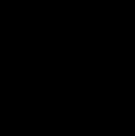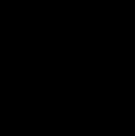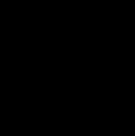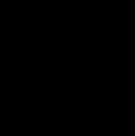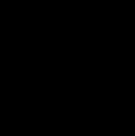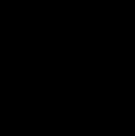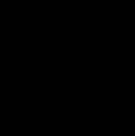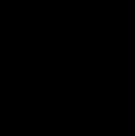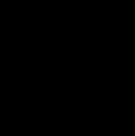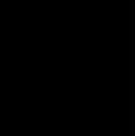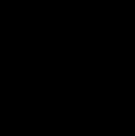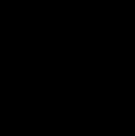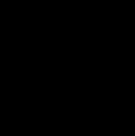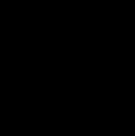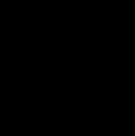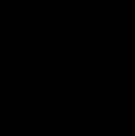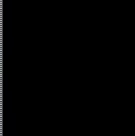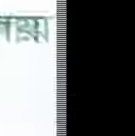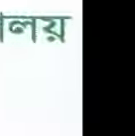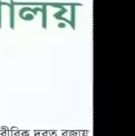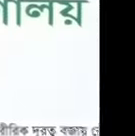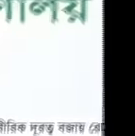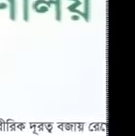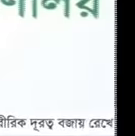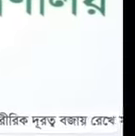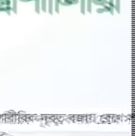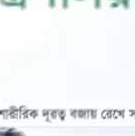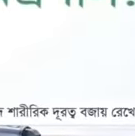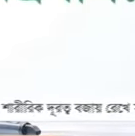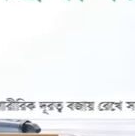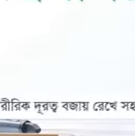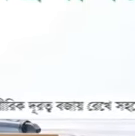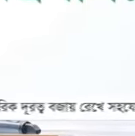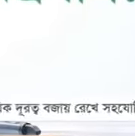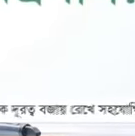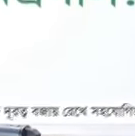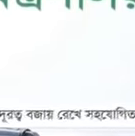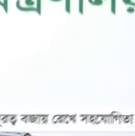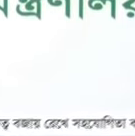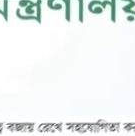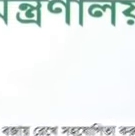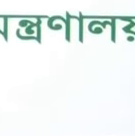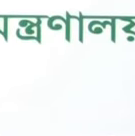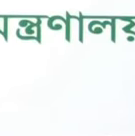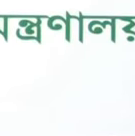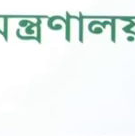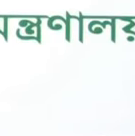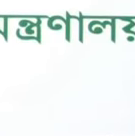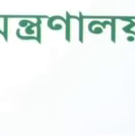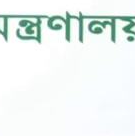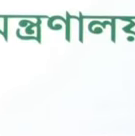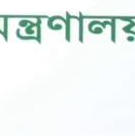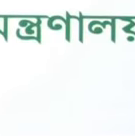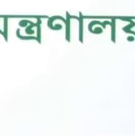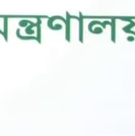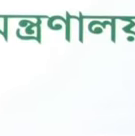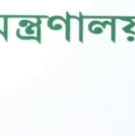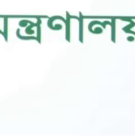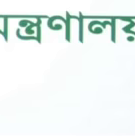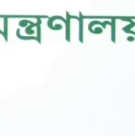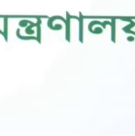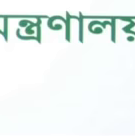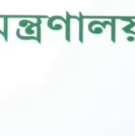আমরা বাংলাদেশের সর্বশেষ পরিস্থিতি, দক্ষিণ এশিয়া পরিস্থিতি এবং বিশ্ব পরিস্থিতি আপনাদের সামনে তুলে ধরব। তার